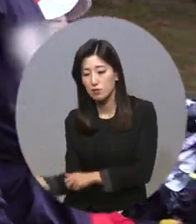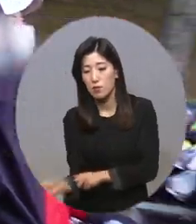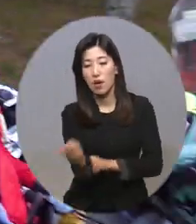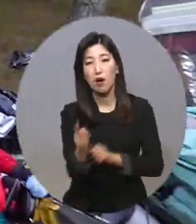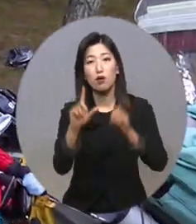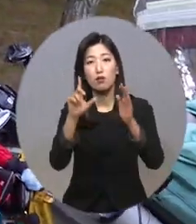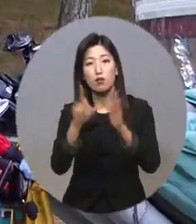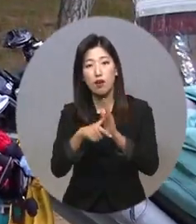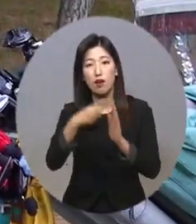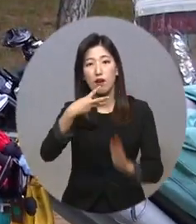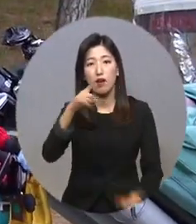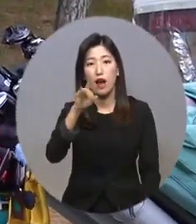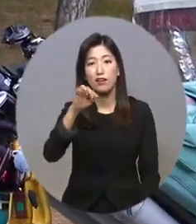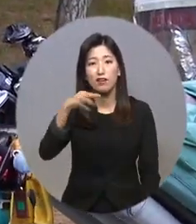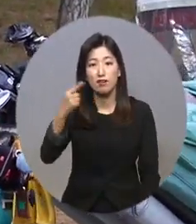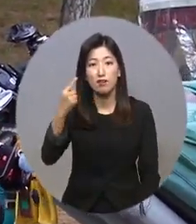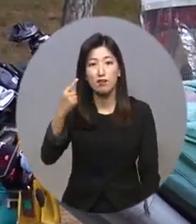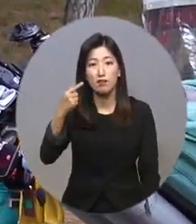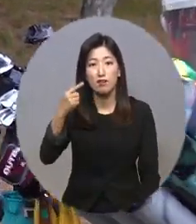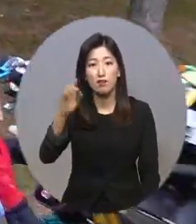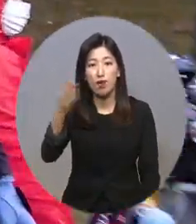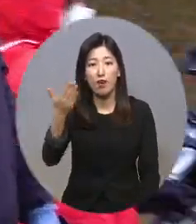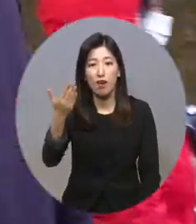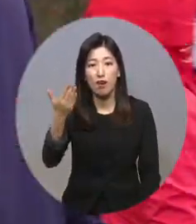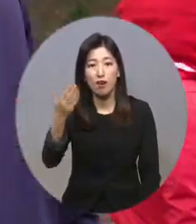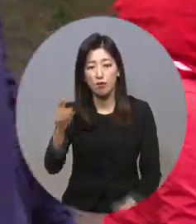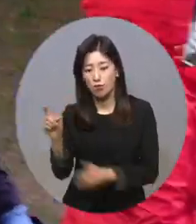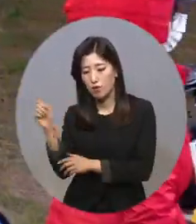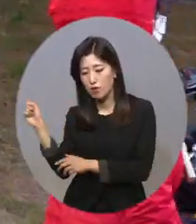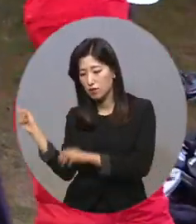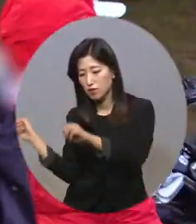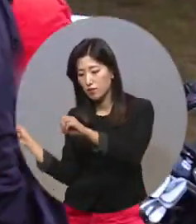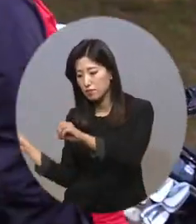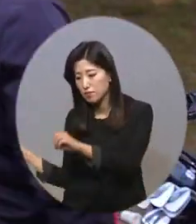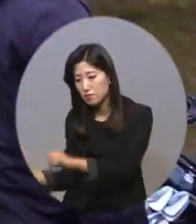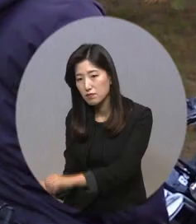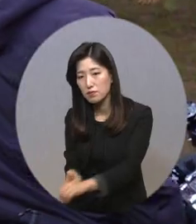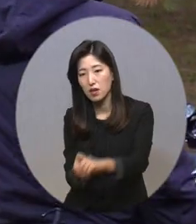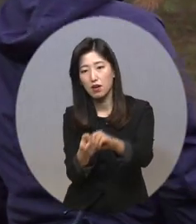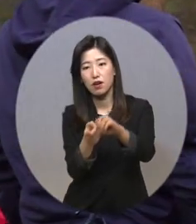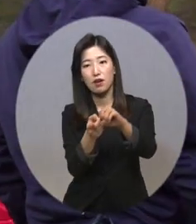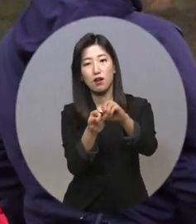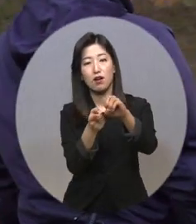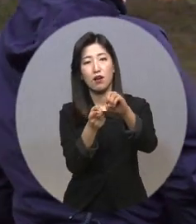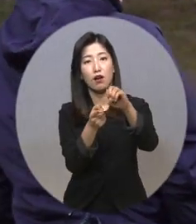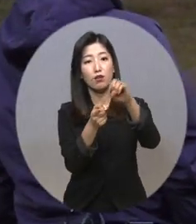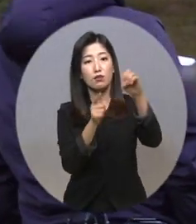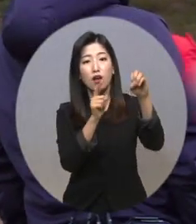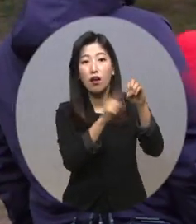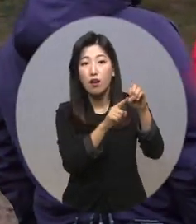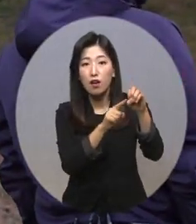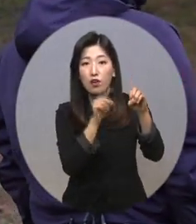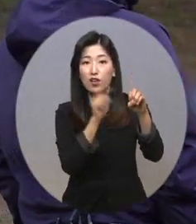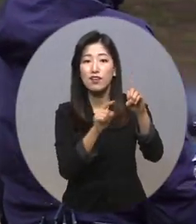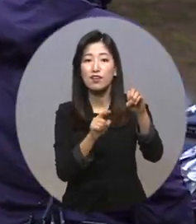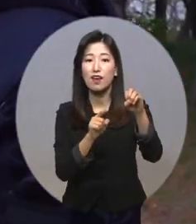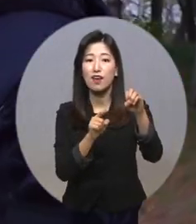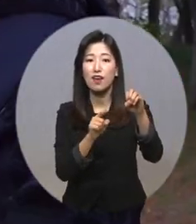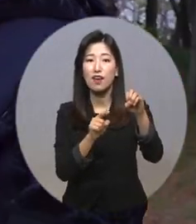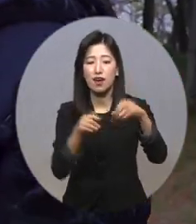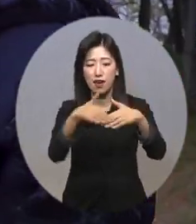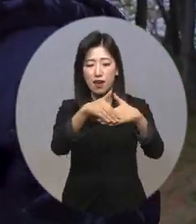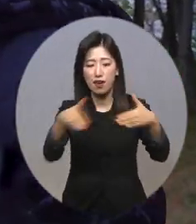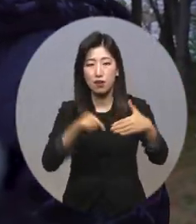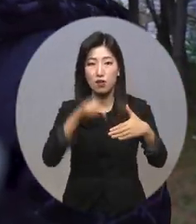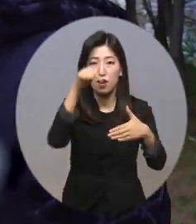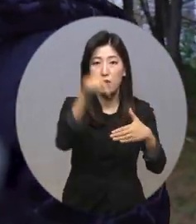거예요 행복학 고민이 나가면서 라이트가 터졌어요 예 못해 새하얗게 돼요 왜 뭐 우리의